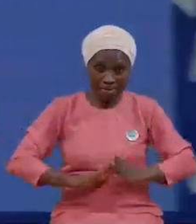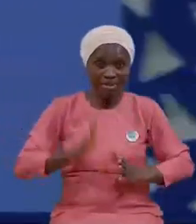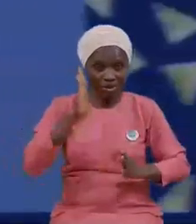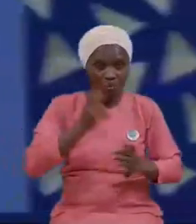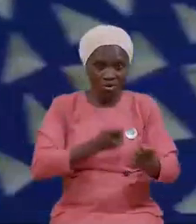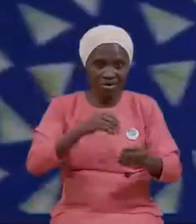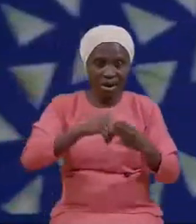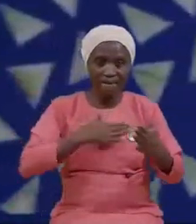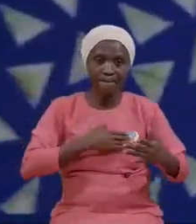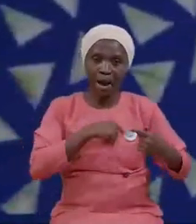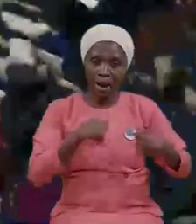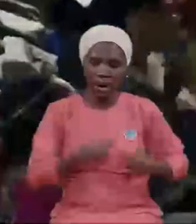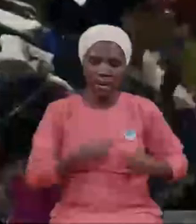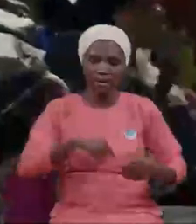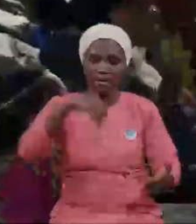Amen.